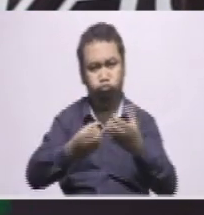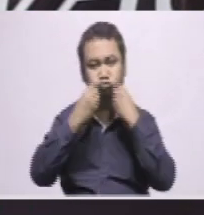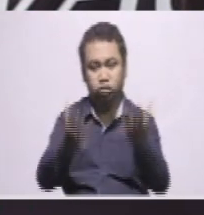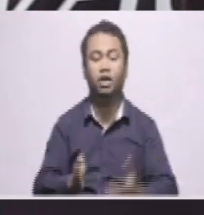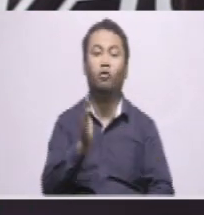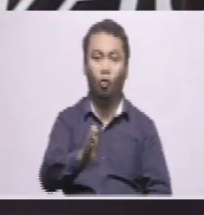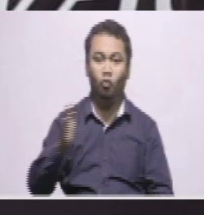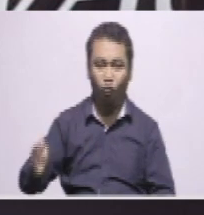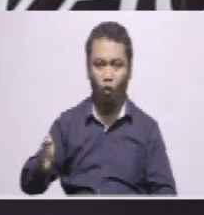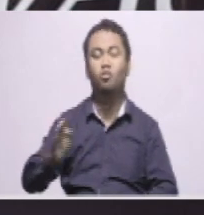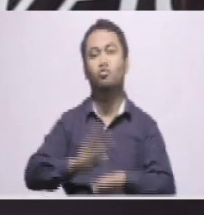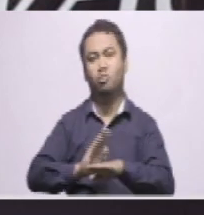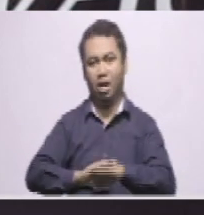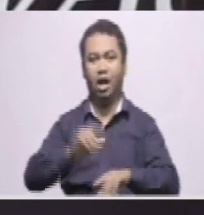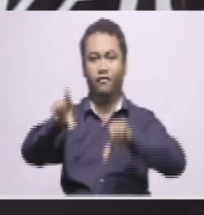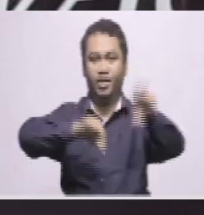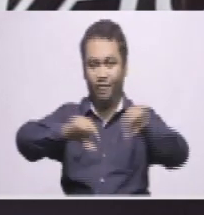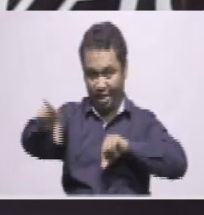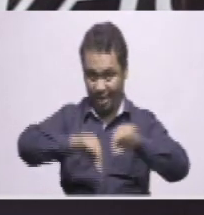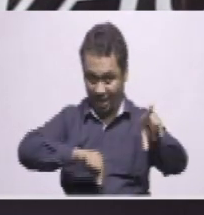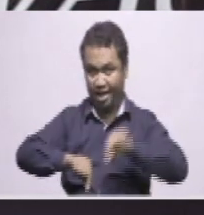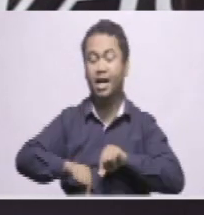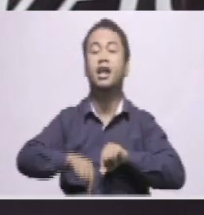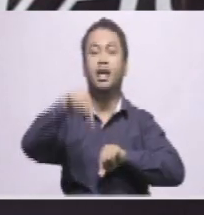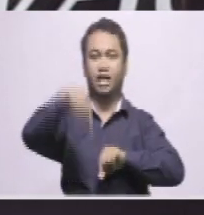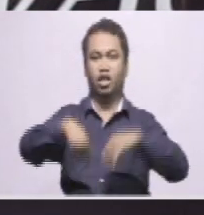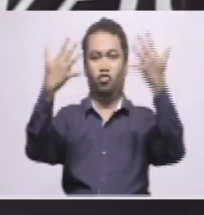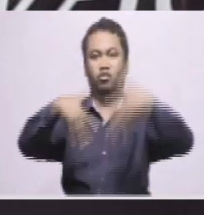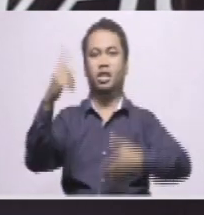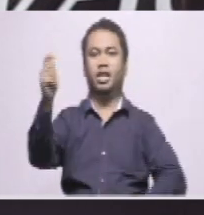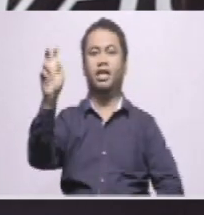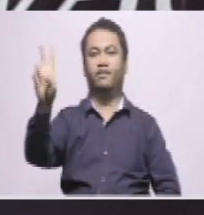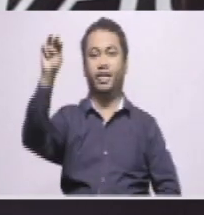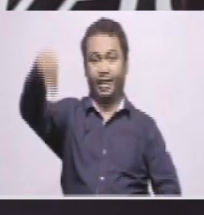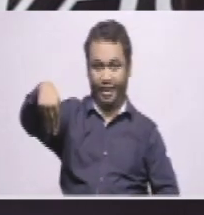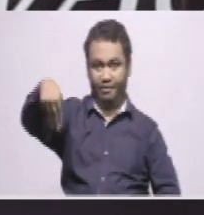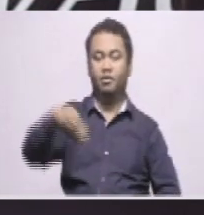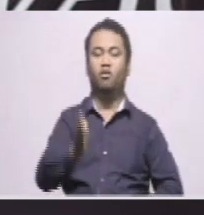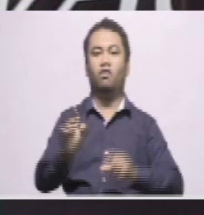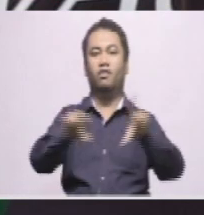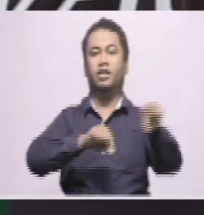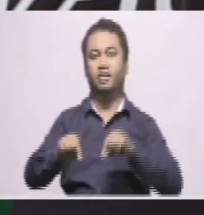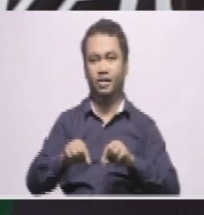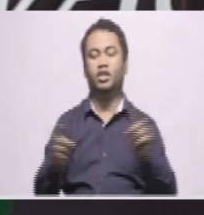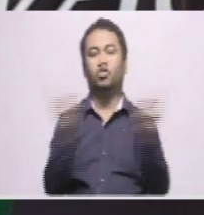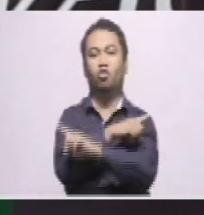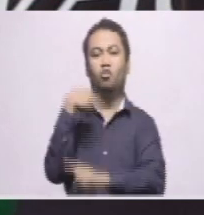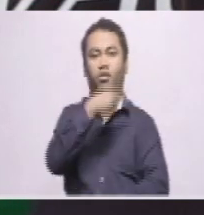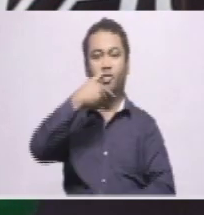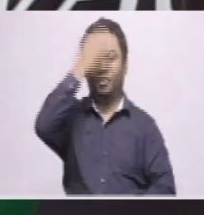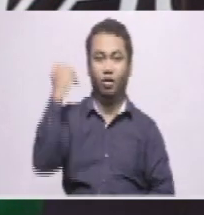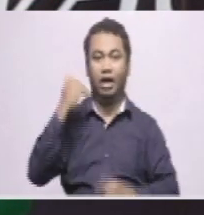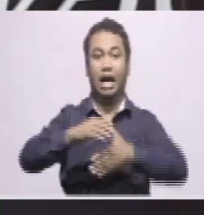amin'ny televiziona Malagasy hitondrana amintsika ny vaovao manodidina ny fifidianana solombavam-bahoaka manerana nosy ny